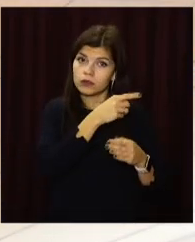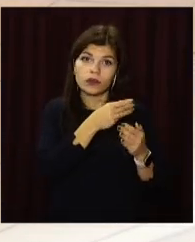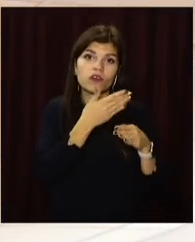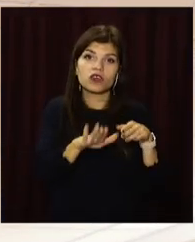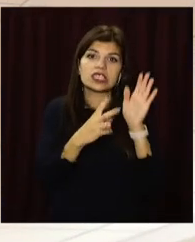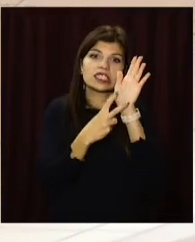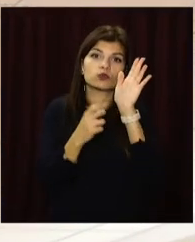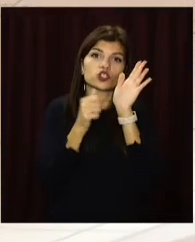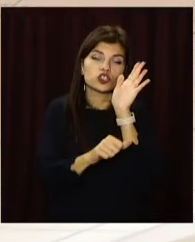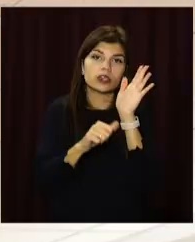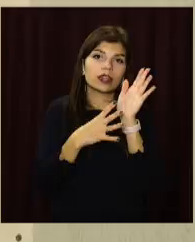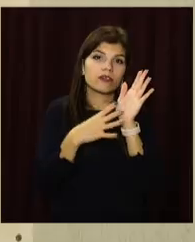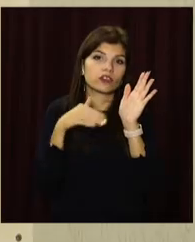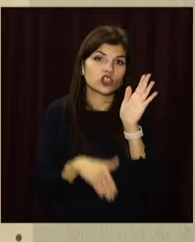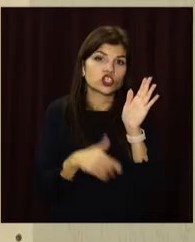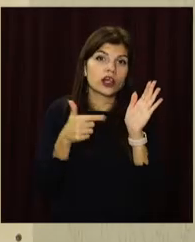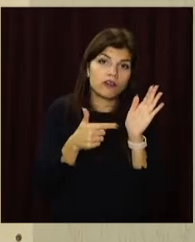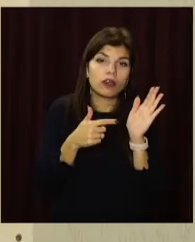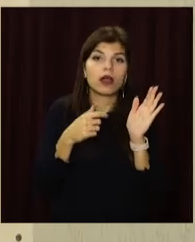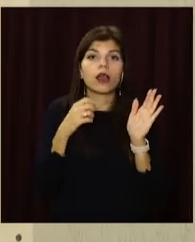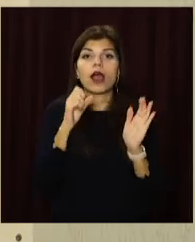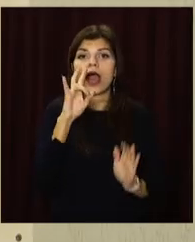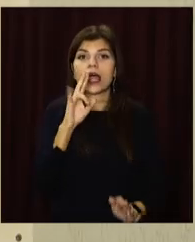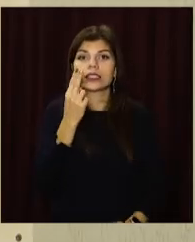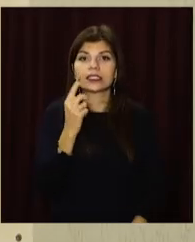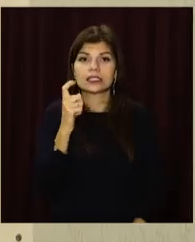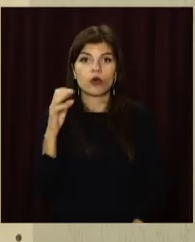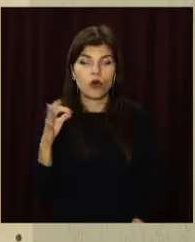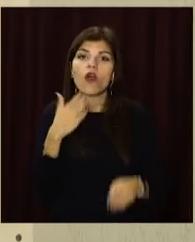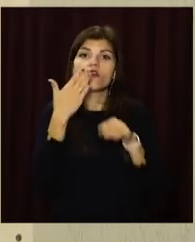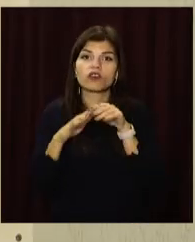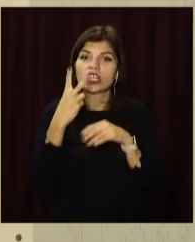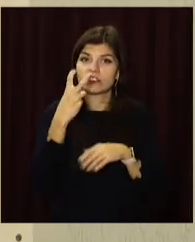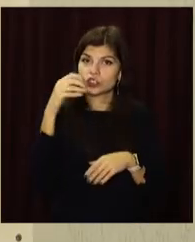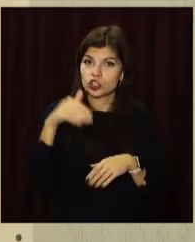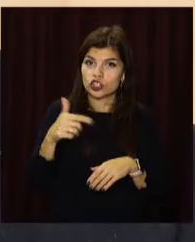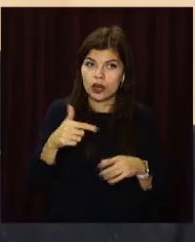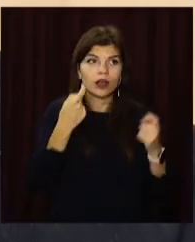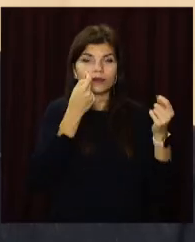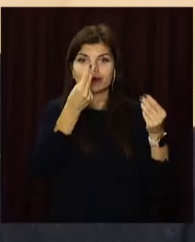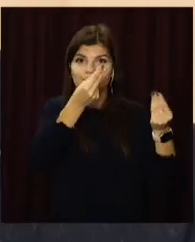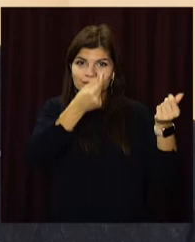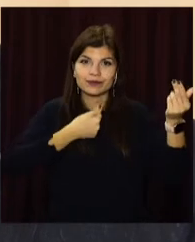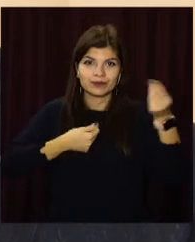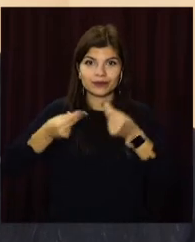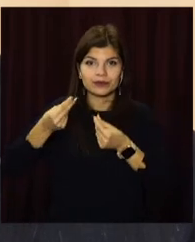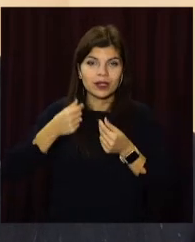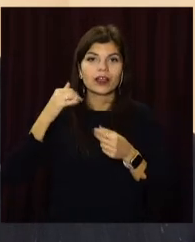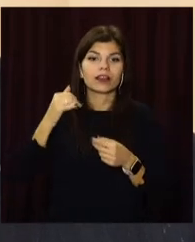витратили 769 тисяч гривень, а НСЗУ на оновлення виділила 200 тисяч гривень. Встановлені нові